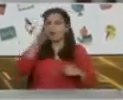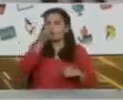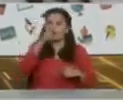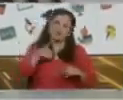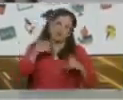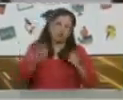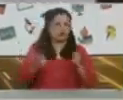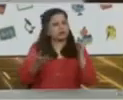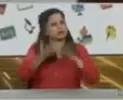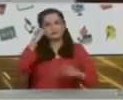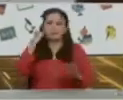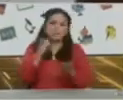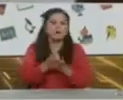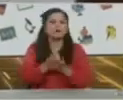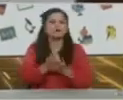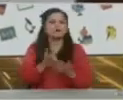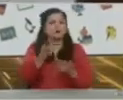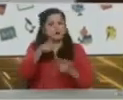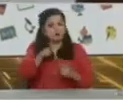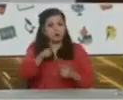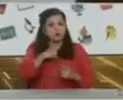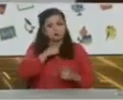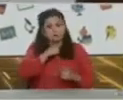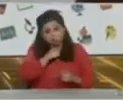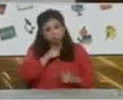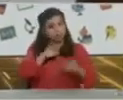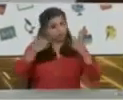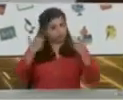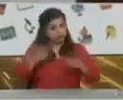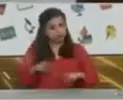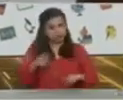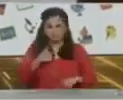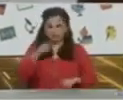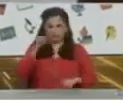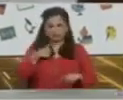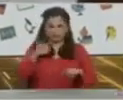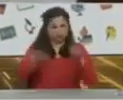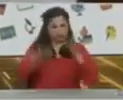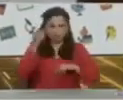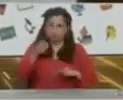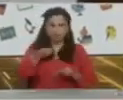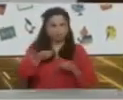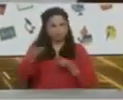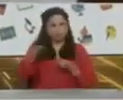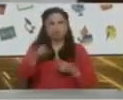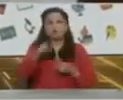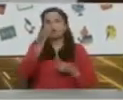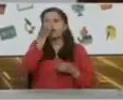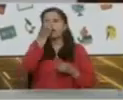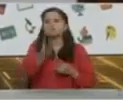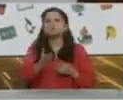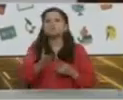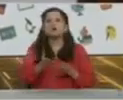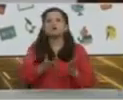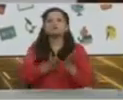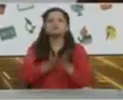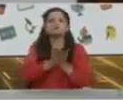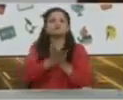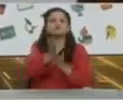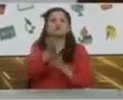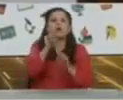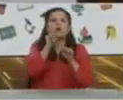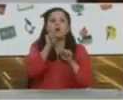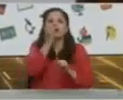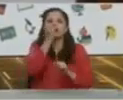जैसे ही आप ये संकल्प ले लेंगे, आपको आगे का रास्ता भी उतना